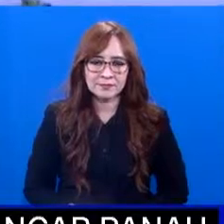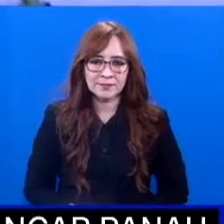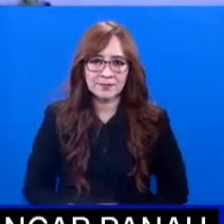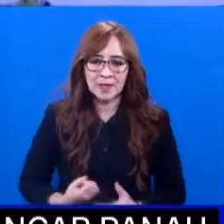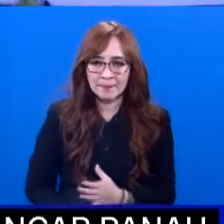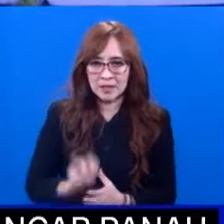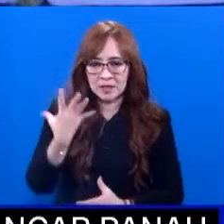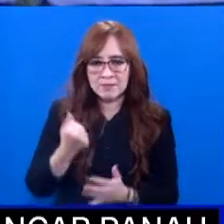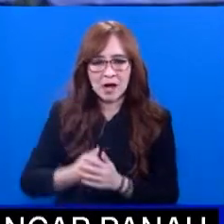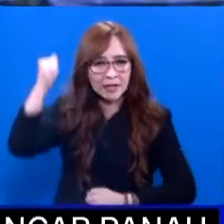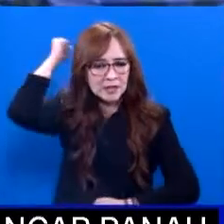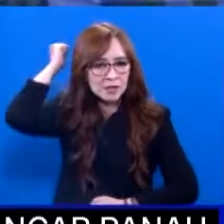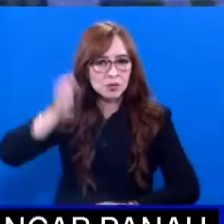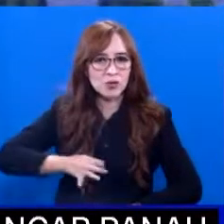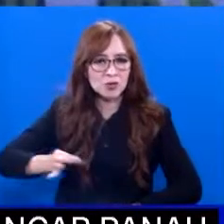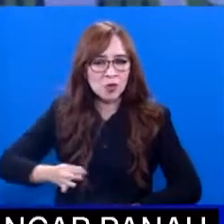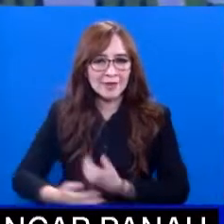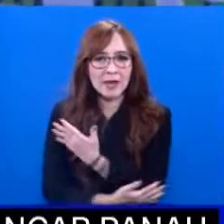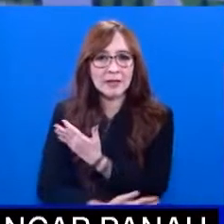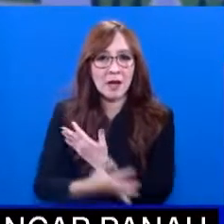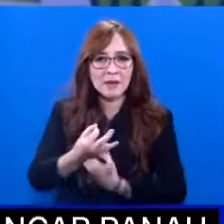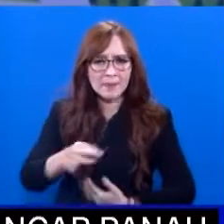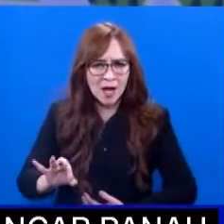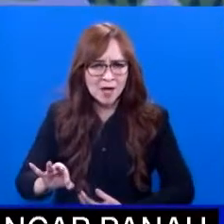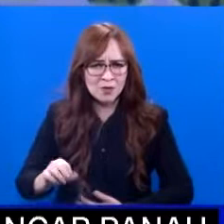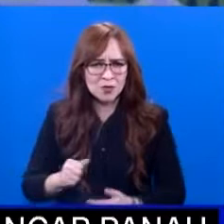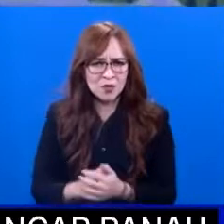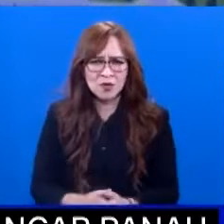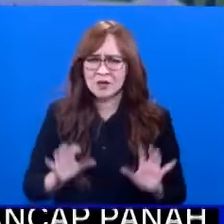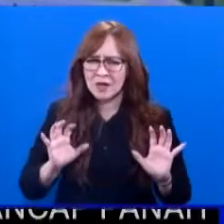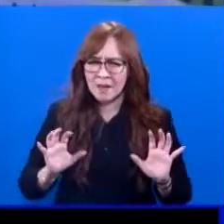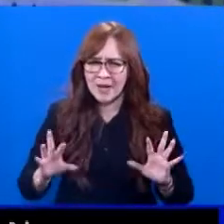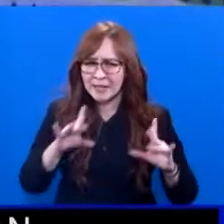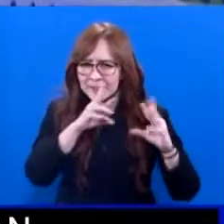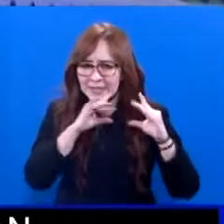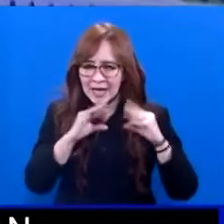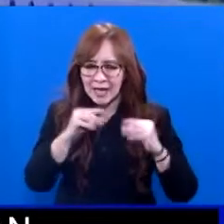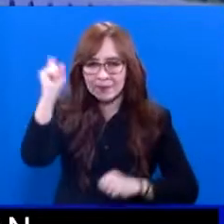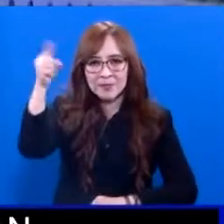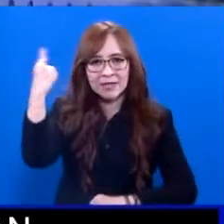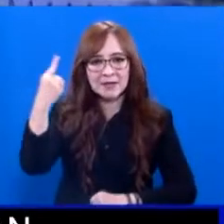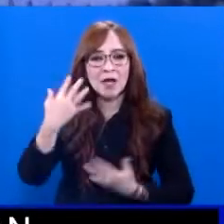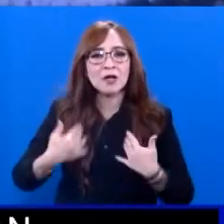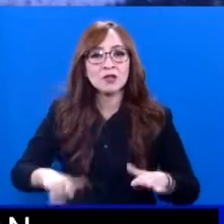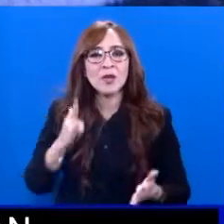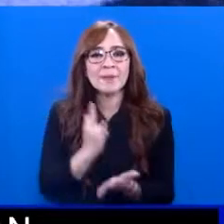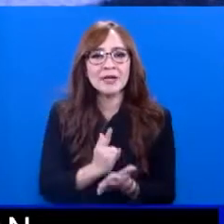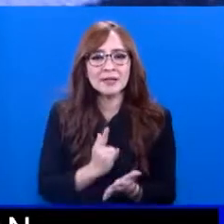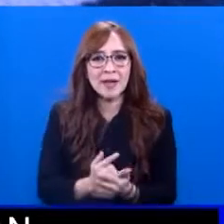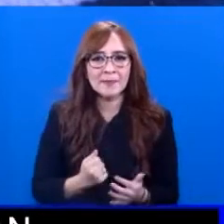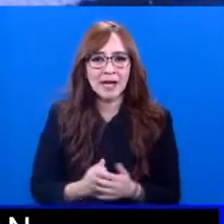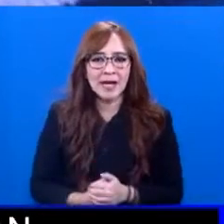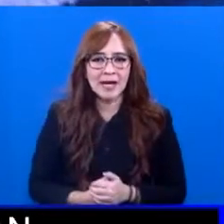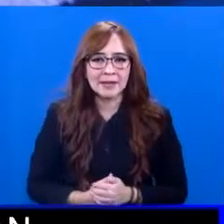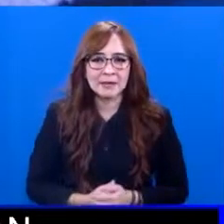Perkembangan tentang ibu kota negara baru masih hangat dibicarakan. Seperti diketahui, pemerintah telah menetapkan Penajam Pasir Utara sebagai calon ibu kota